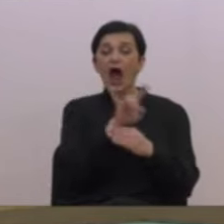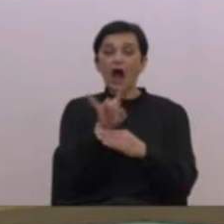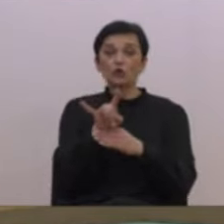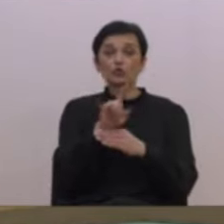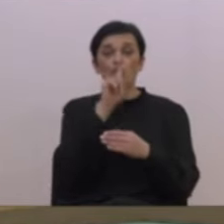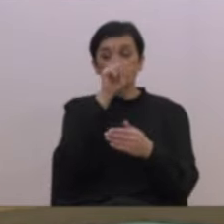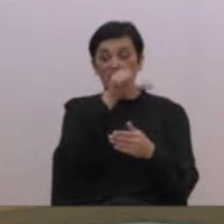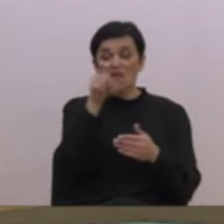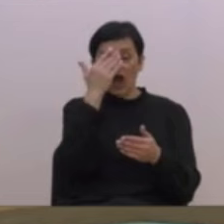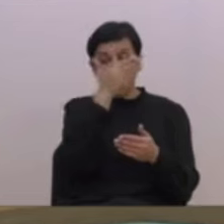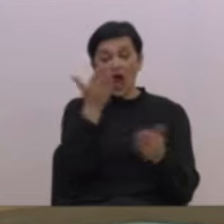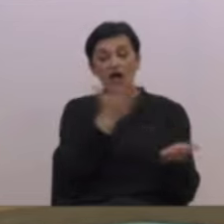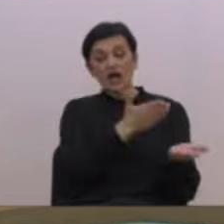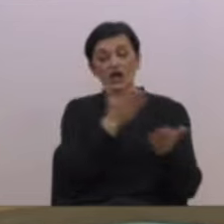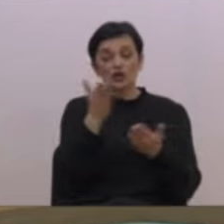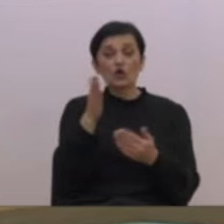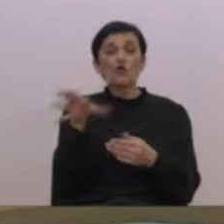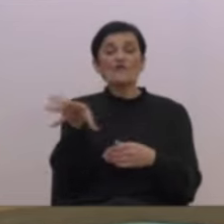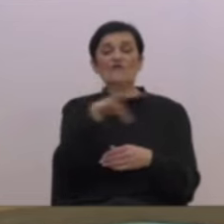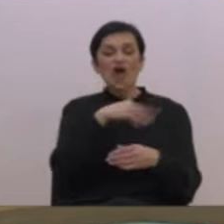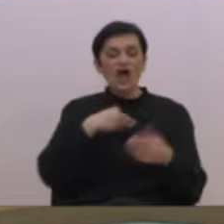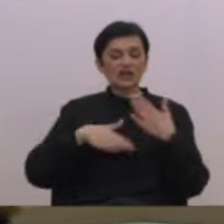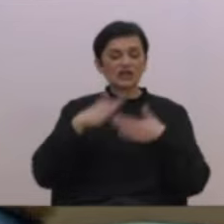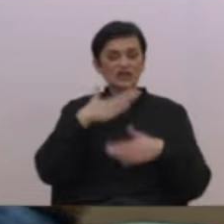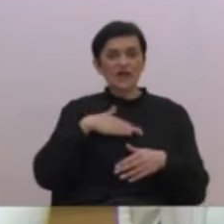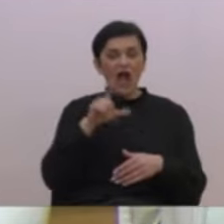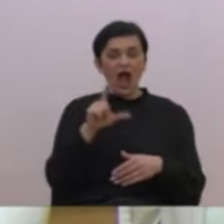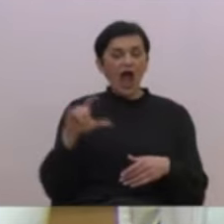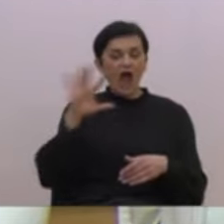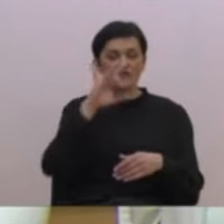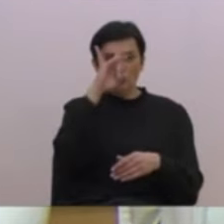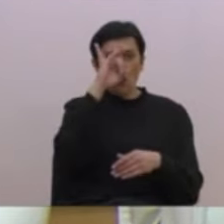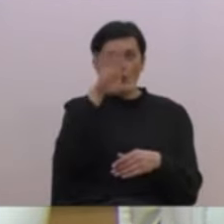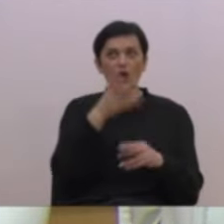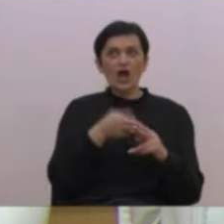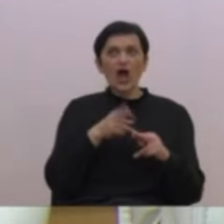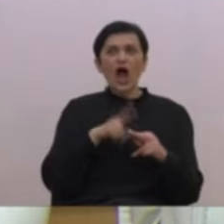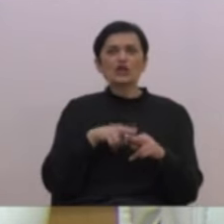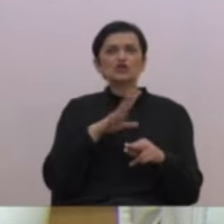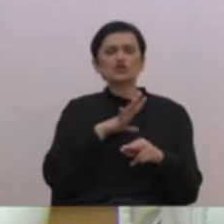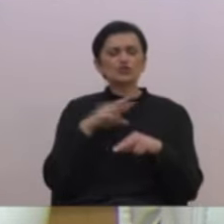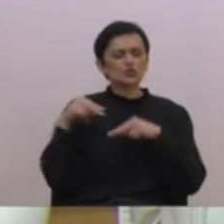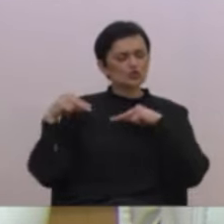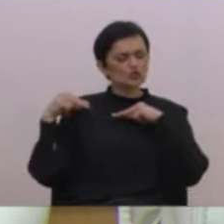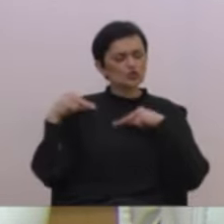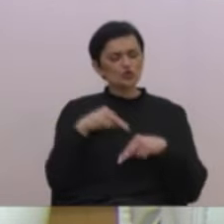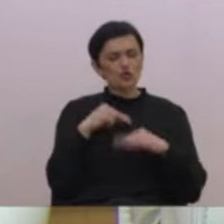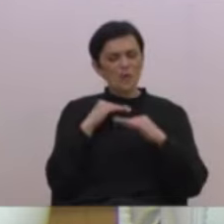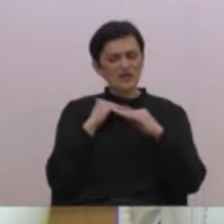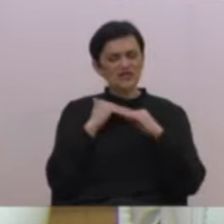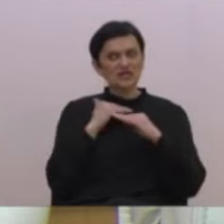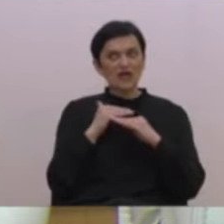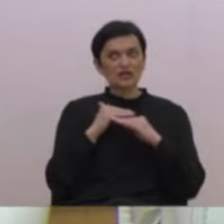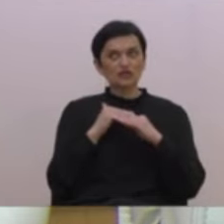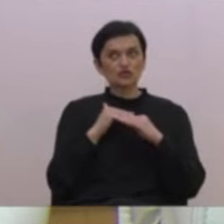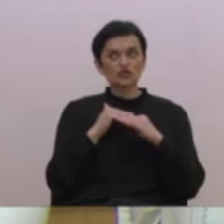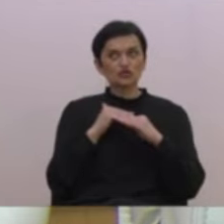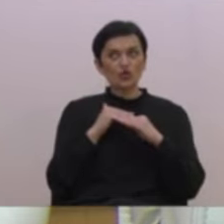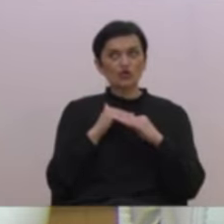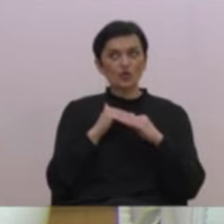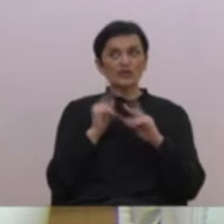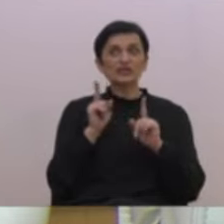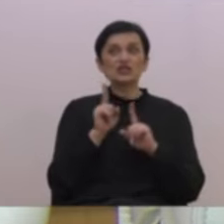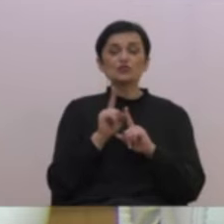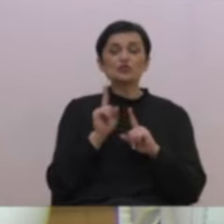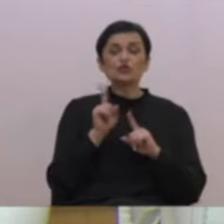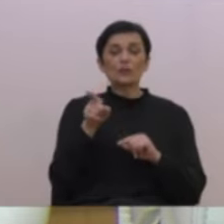გავიდა ევროპის ჩემპიონატზე, ყველას გვიხარია ეს. ეს იყო თავდაუზოგავი შრომი თანასწორობით მათ შორის და მათ შორის იმით,